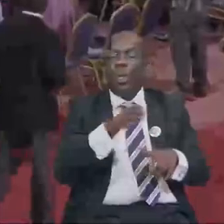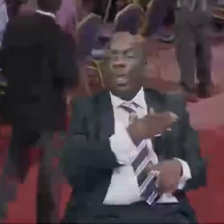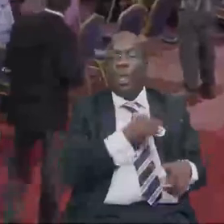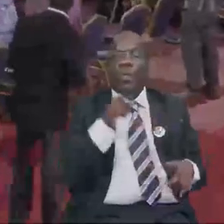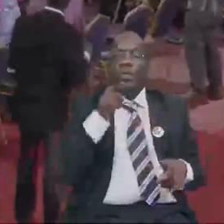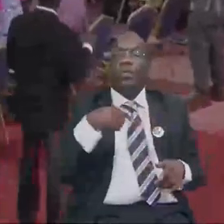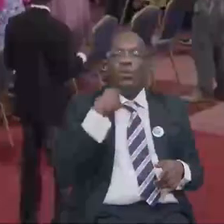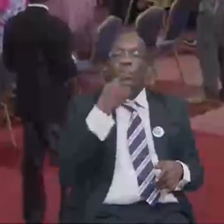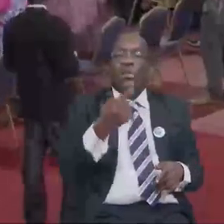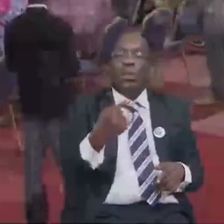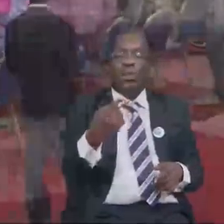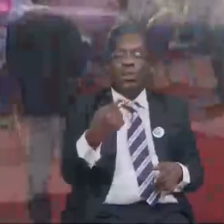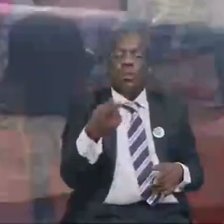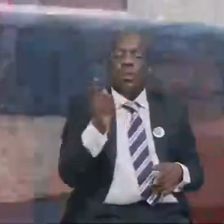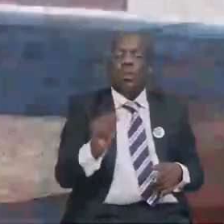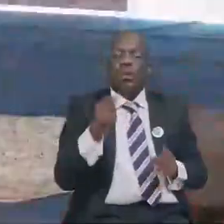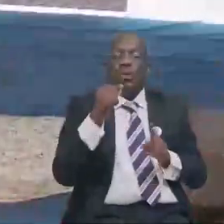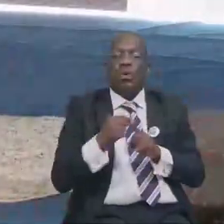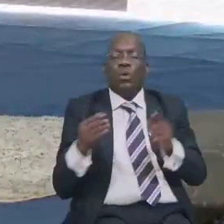Tu déclares sa parole.